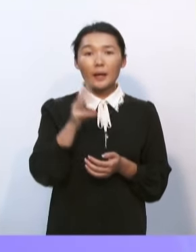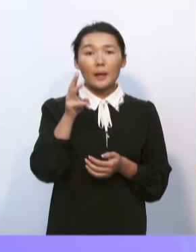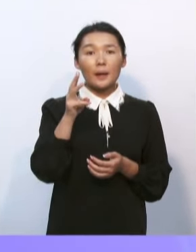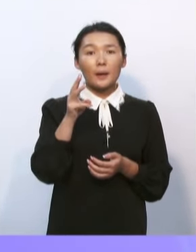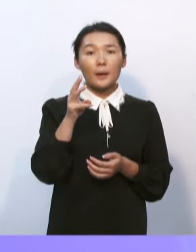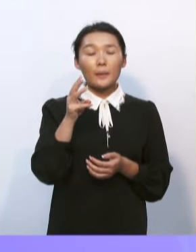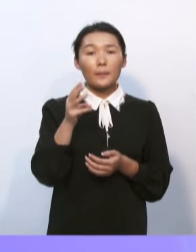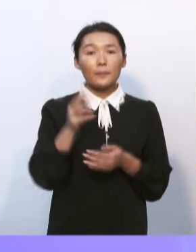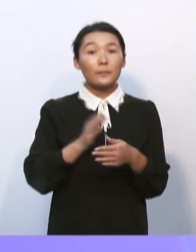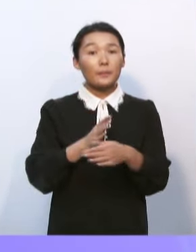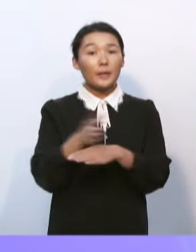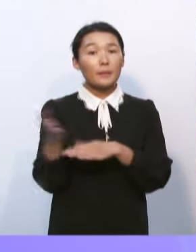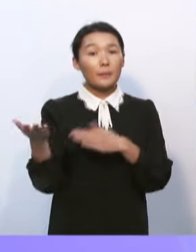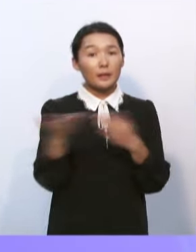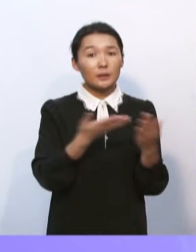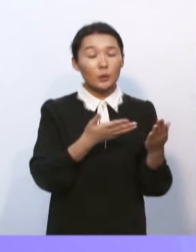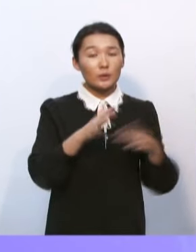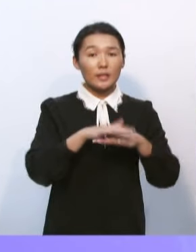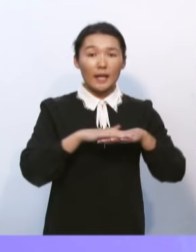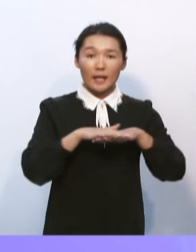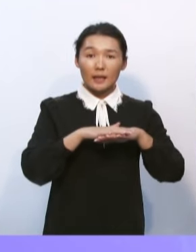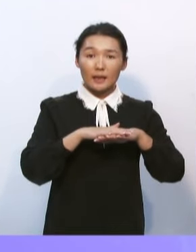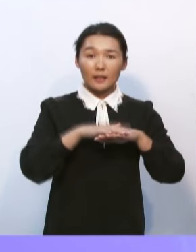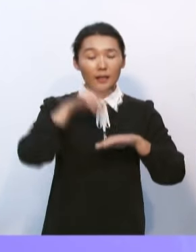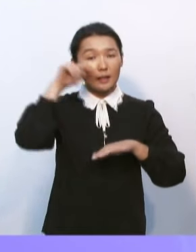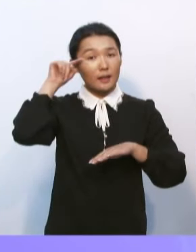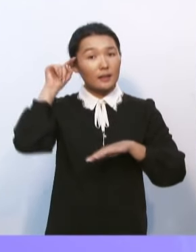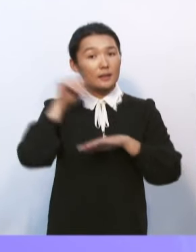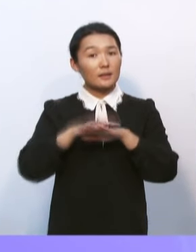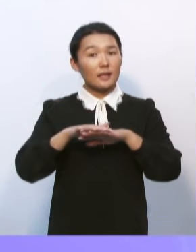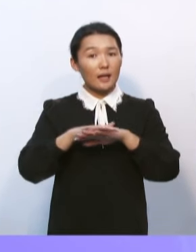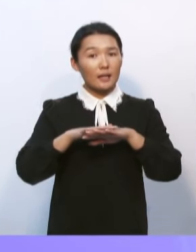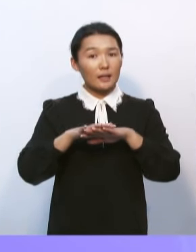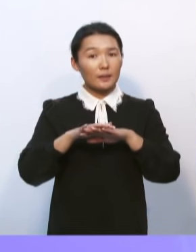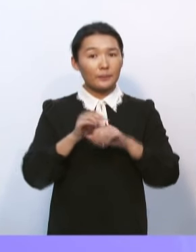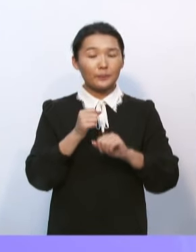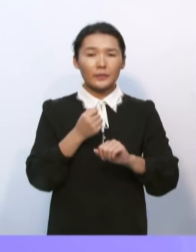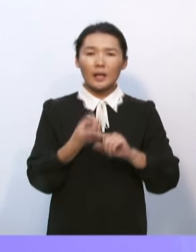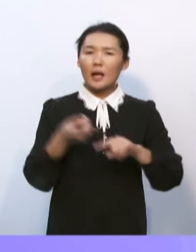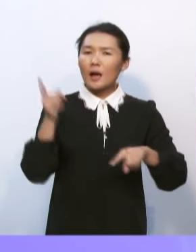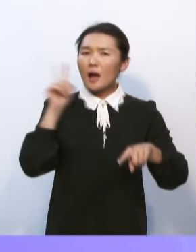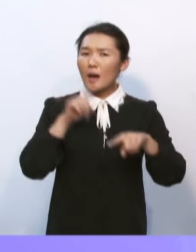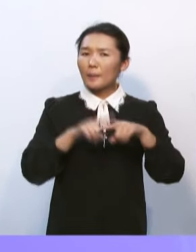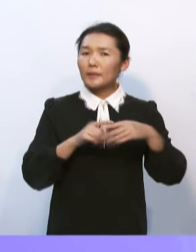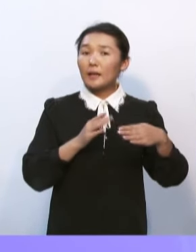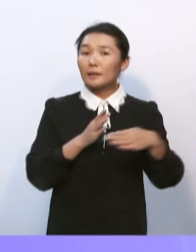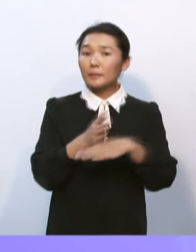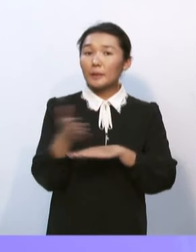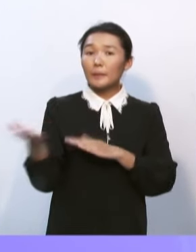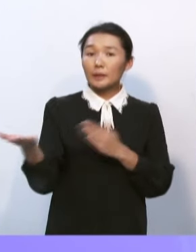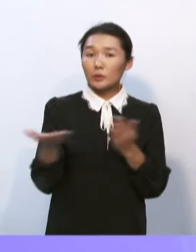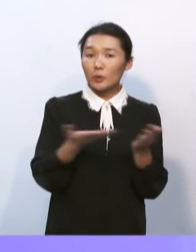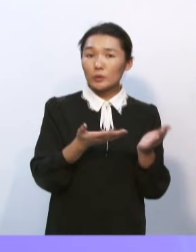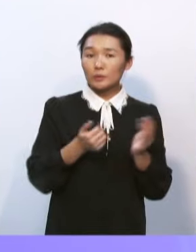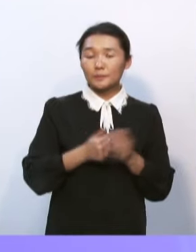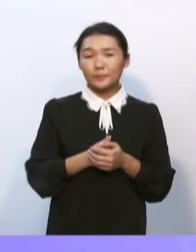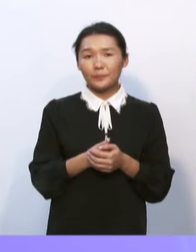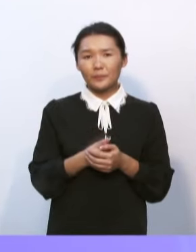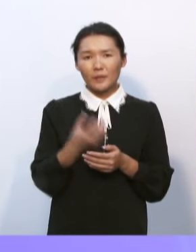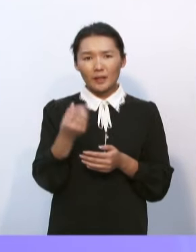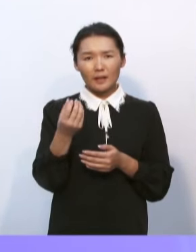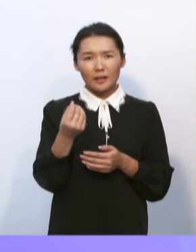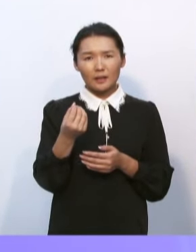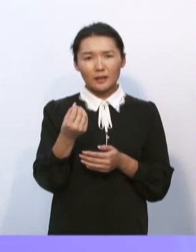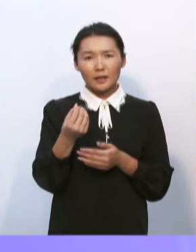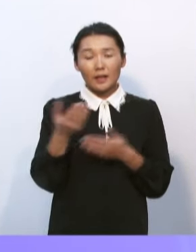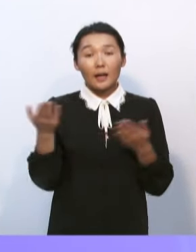Меймандос эл. Кыргыз эли абдан меймандос. Дагы кандай